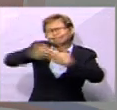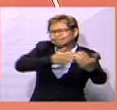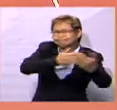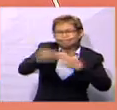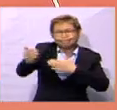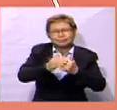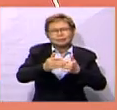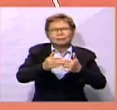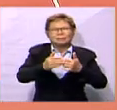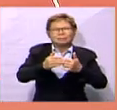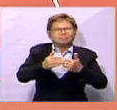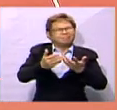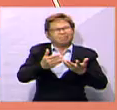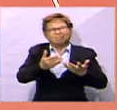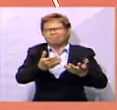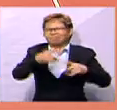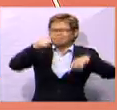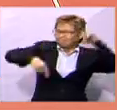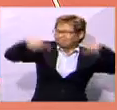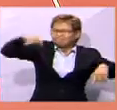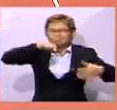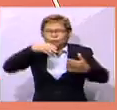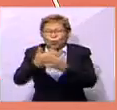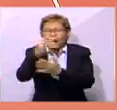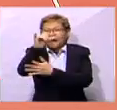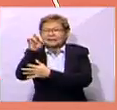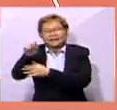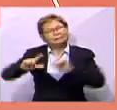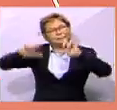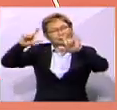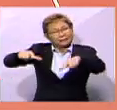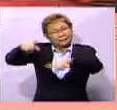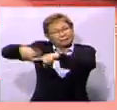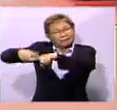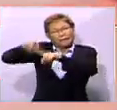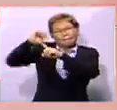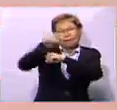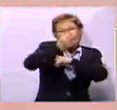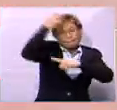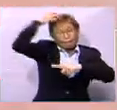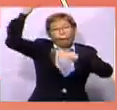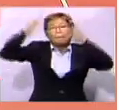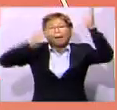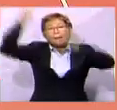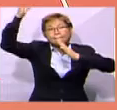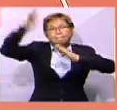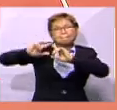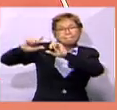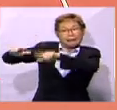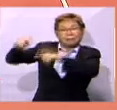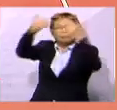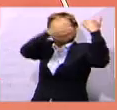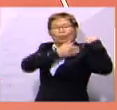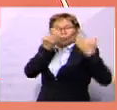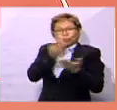dengan reputasi tidak menentu ISN masih meletakkan sandaran kepada Persatuan Sepak takr Malaysia PSM bagi